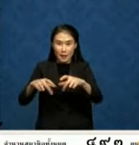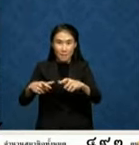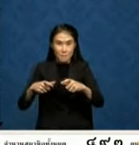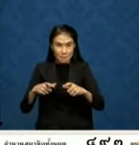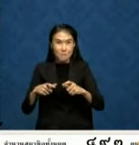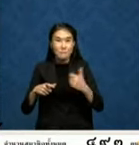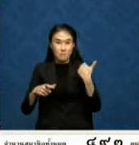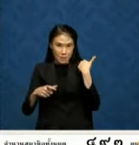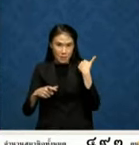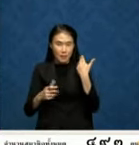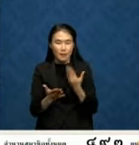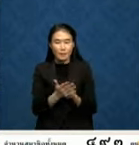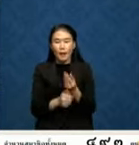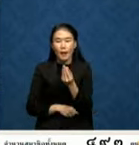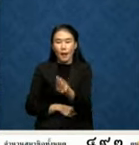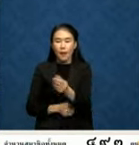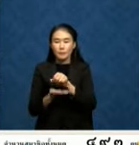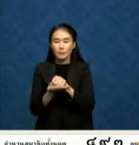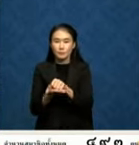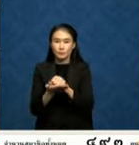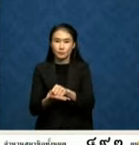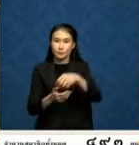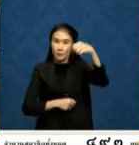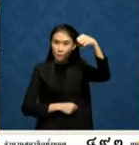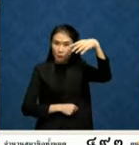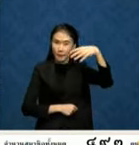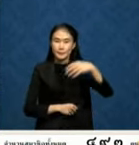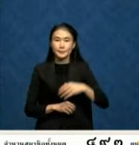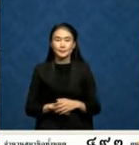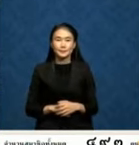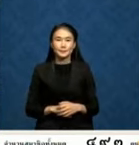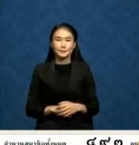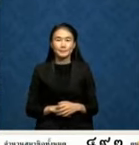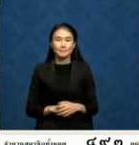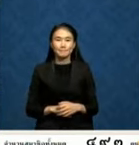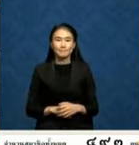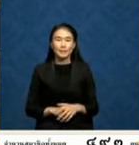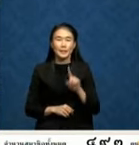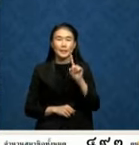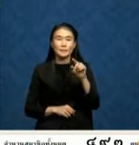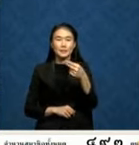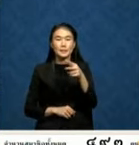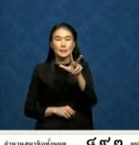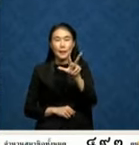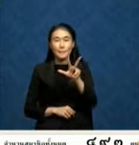ไฟฟ้าในการให้บริการไฟฟ้าอย่างทั่วถึงจำนวน